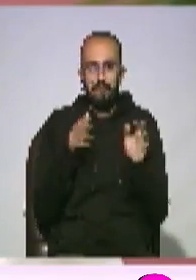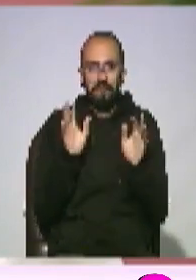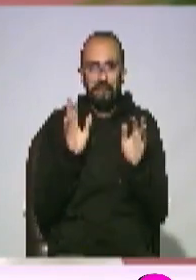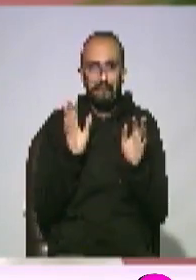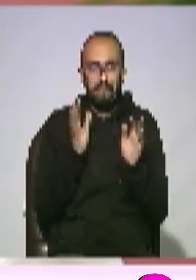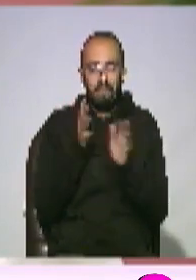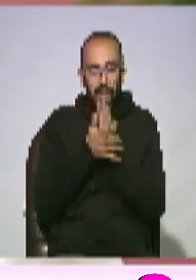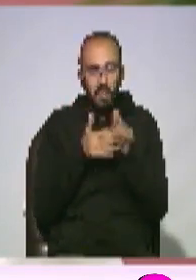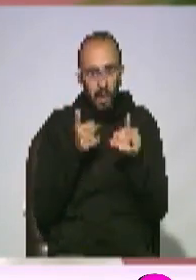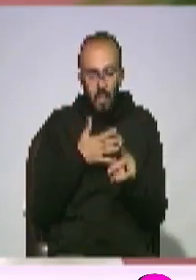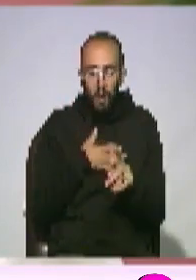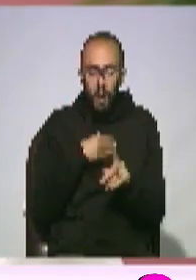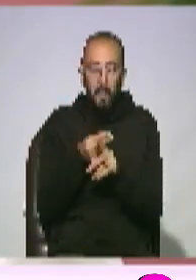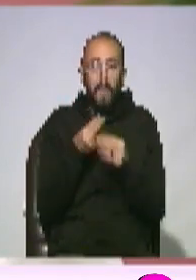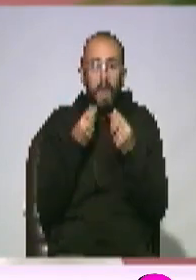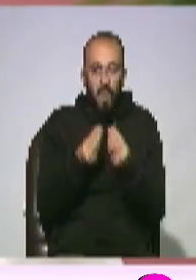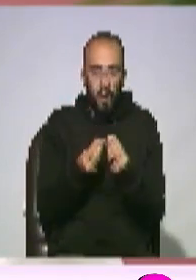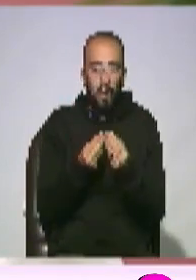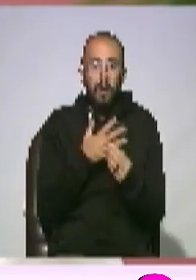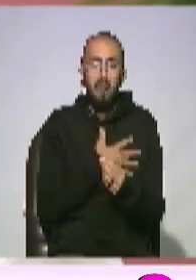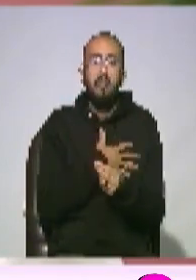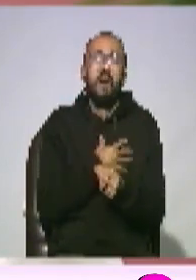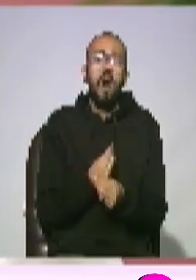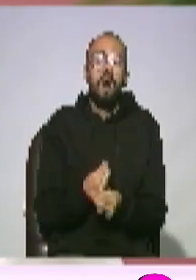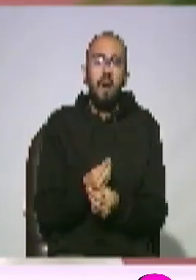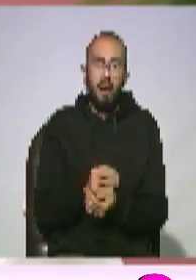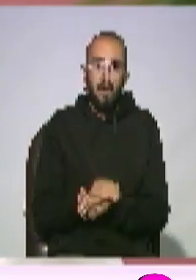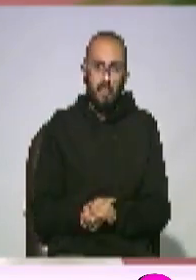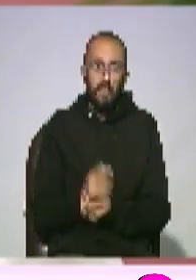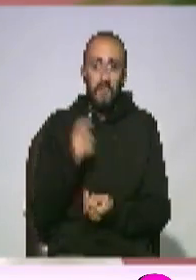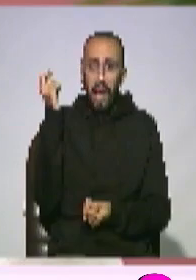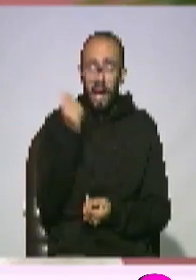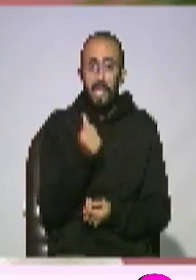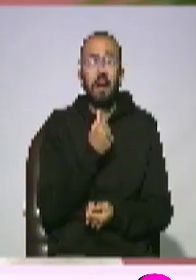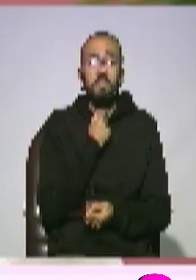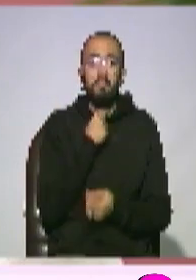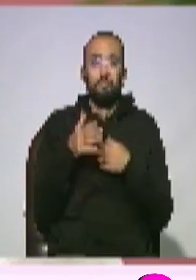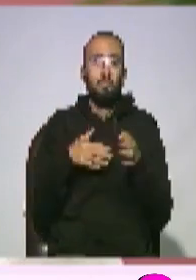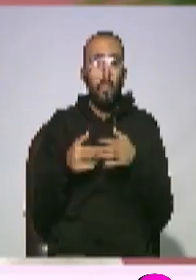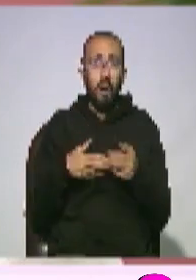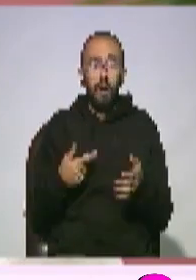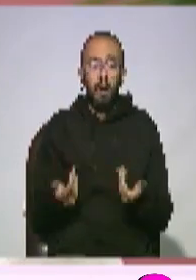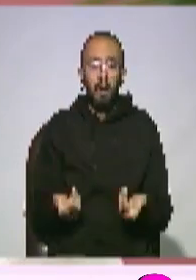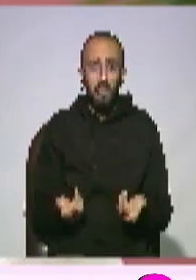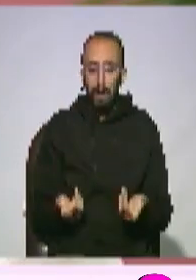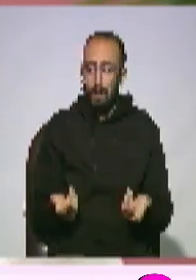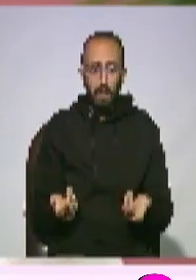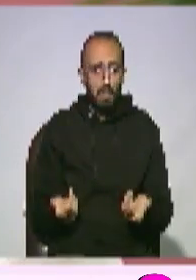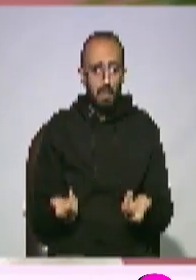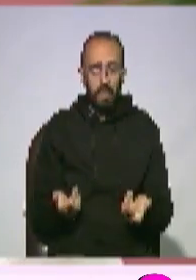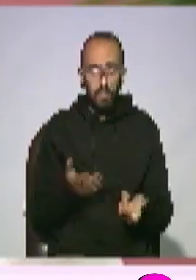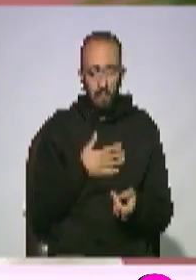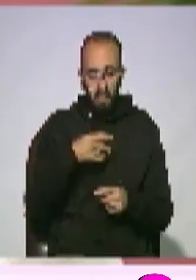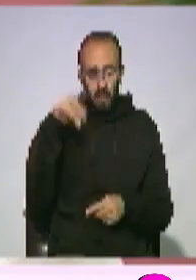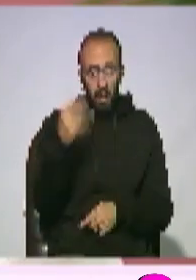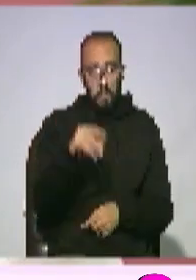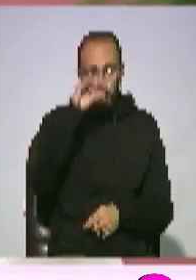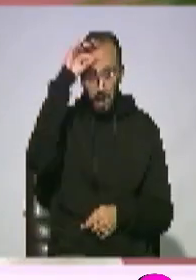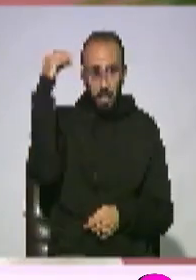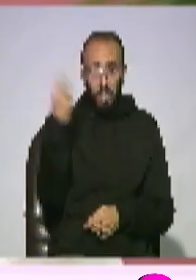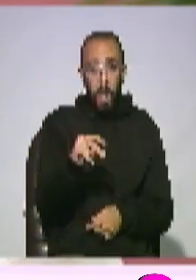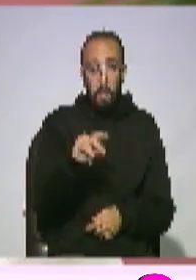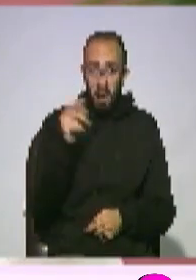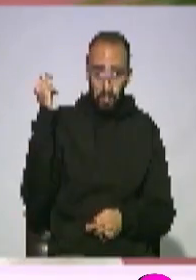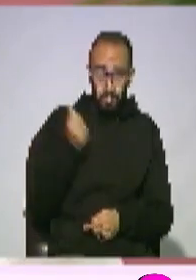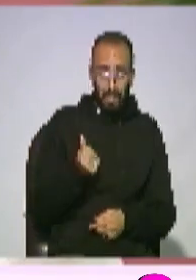كلمه الحب ملهاش علاقه، كلمه الرحمه ملهاش علاقه. ما هو غني او فقير قولها. يعني انت لو انت زعقت لابنك وضربته اتحلت الازمه الاقتصاديه